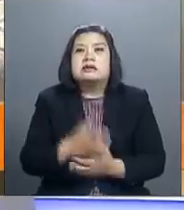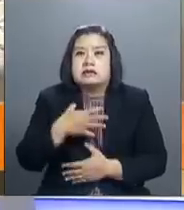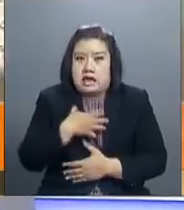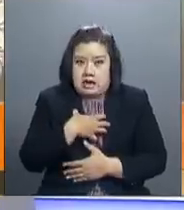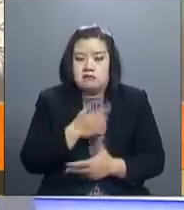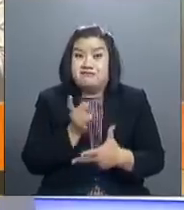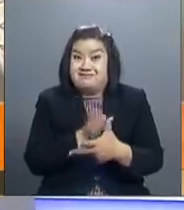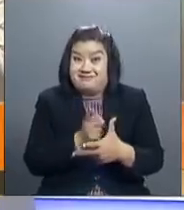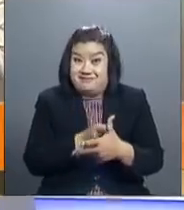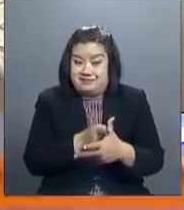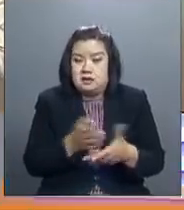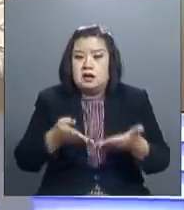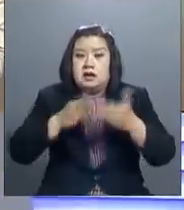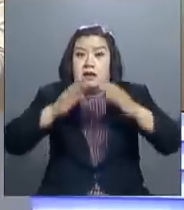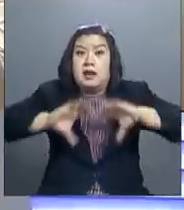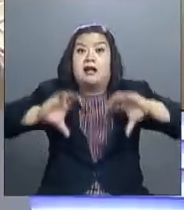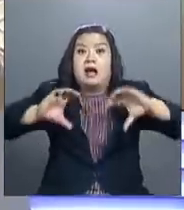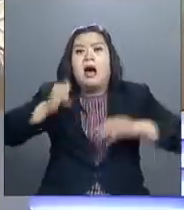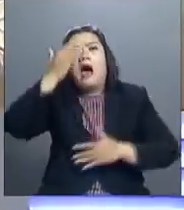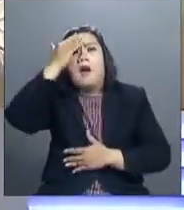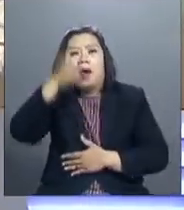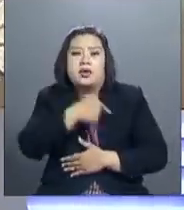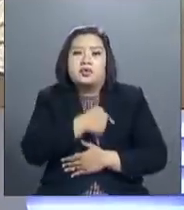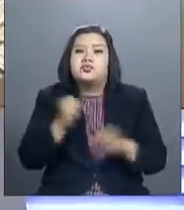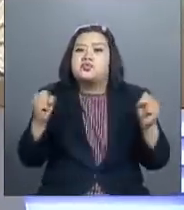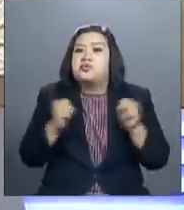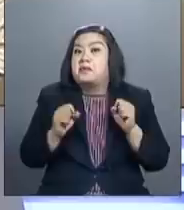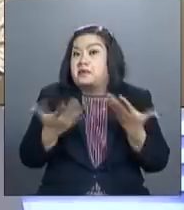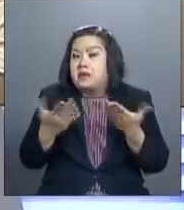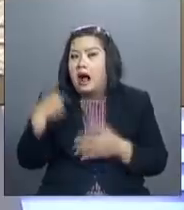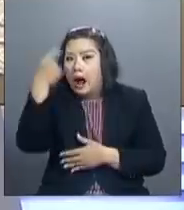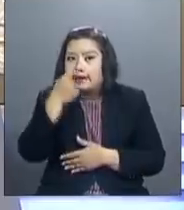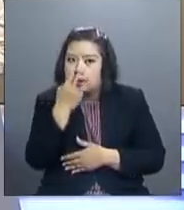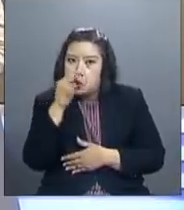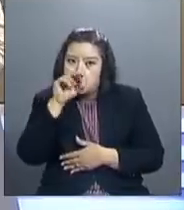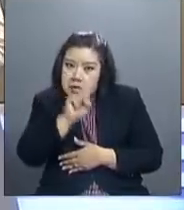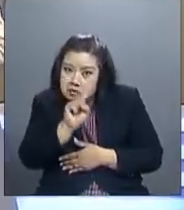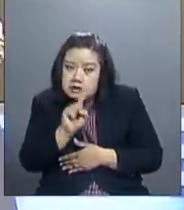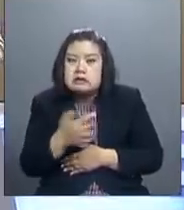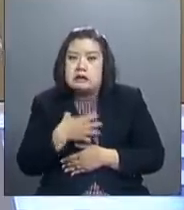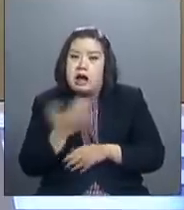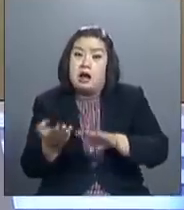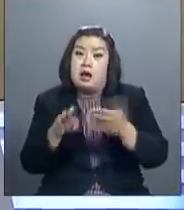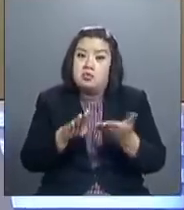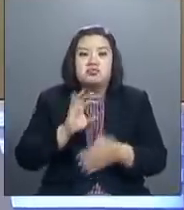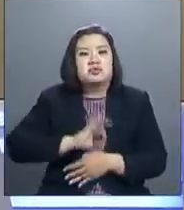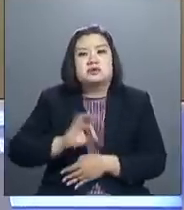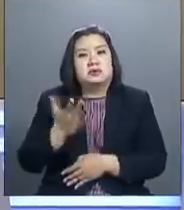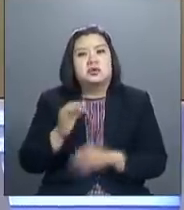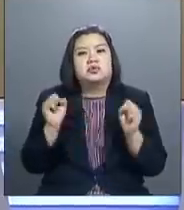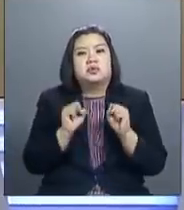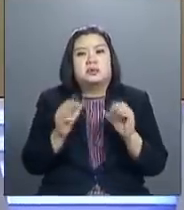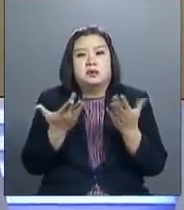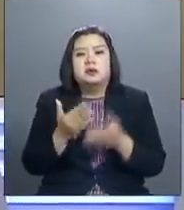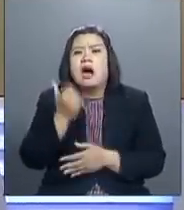กันจัดตั้งรัฐบาลโดยไม่ได้รู้สึกหวั่นไหวกับการจับจ้องของการยุบพรรคเพื่อไทยนั่นก็เพราะว่าเกมนี้ค่ะ